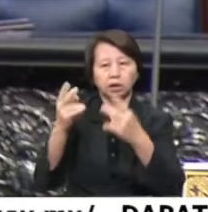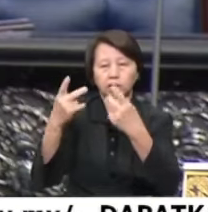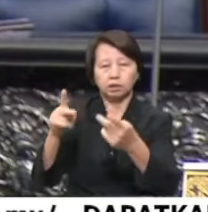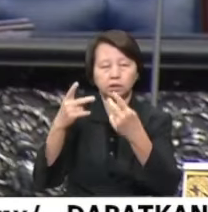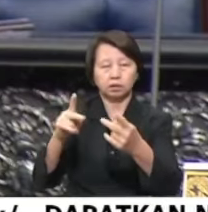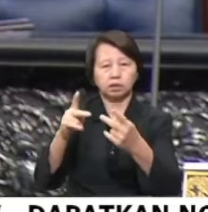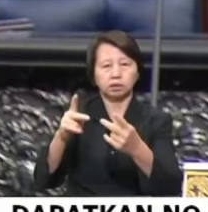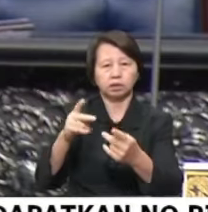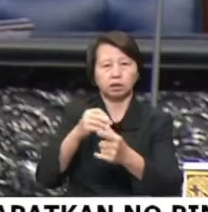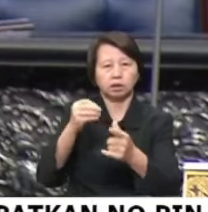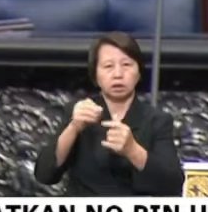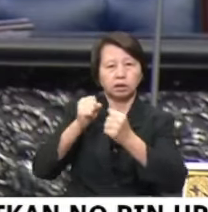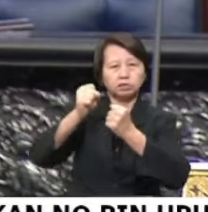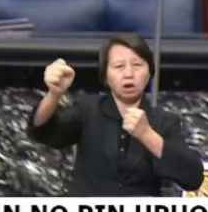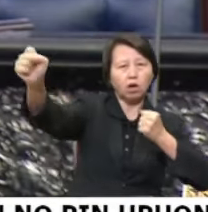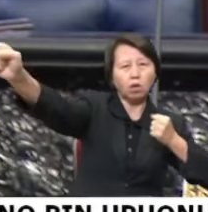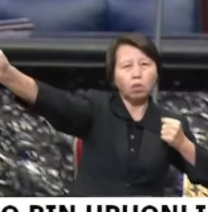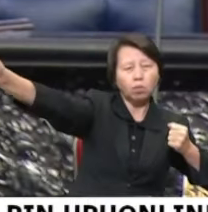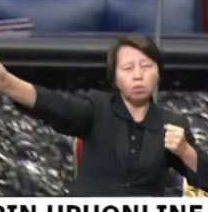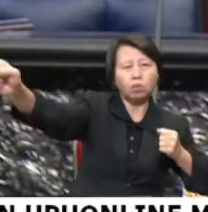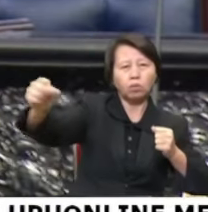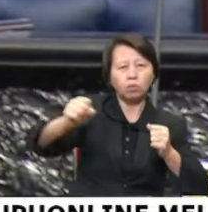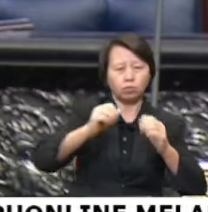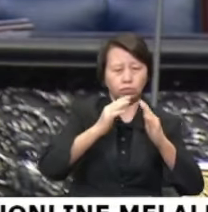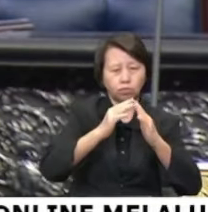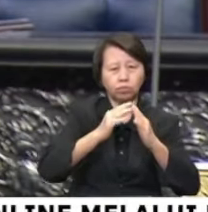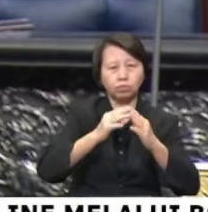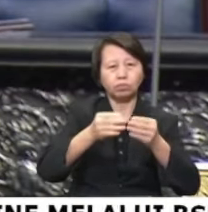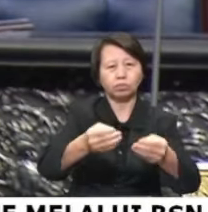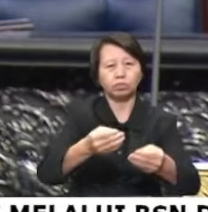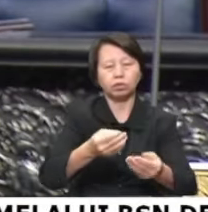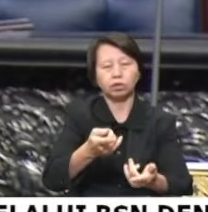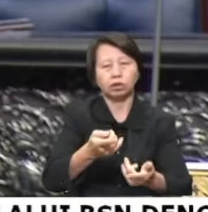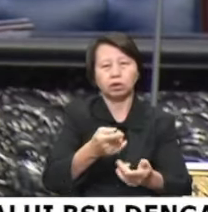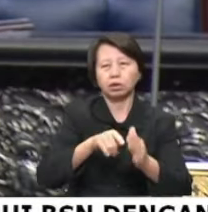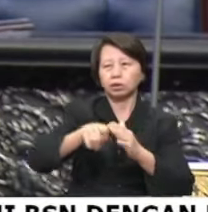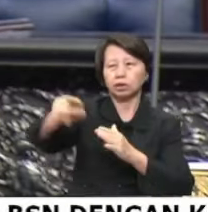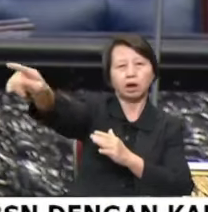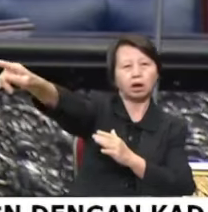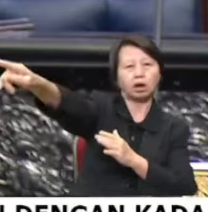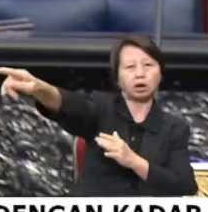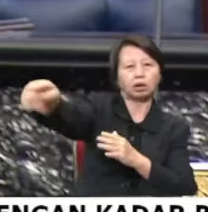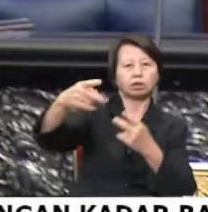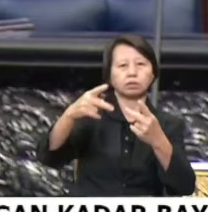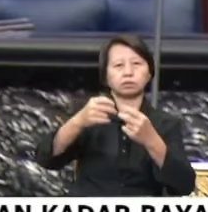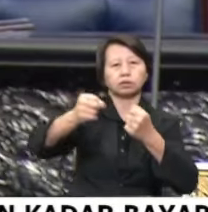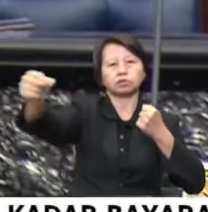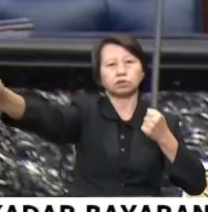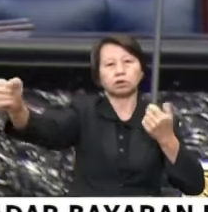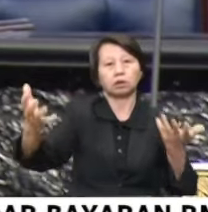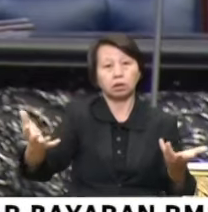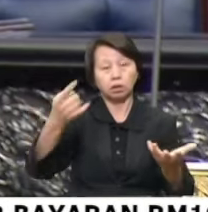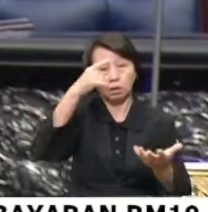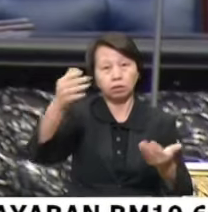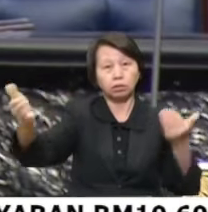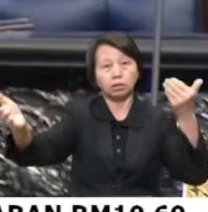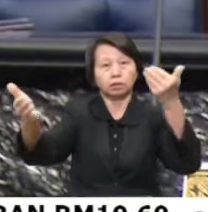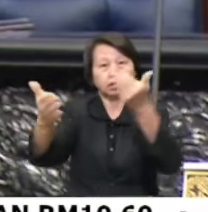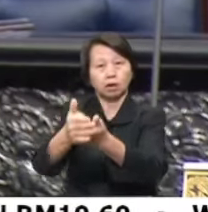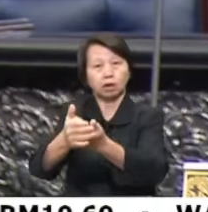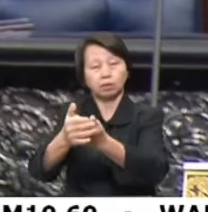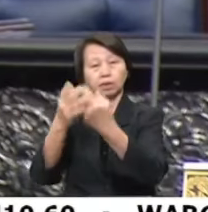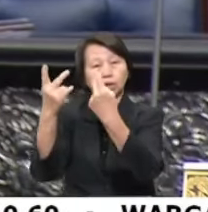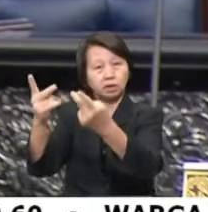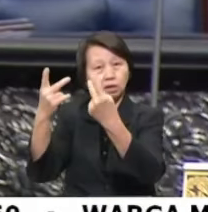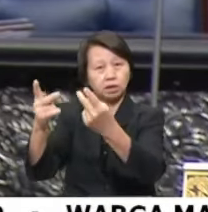atau pasal itu jauh daripada tempat yang mereka diami, terutamanya di Jeli, kawasan saya itu kawasan pendalaman, untuk sampai ke pasar raya